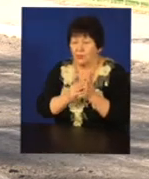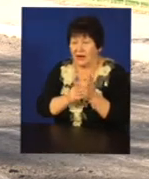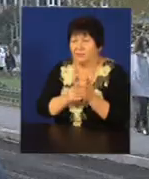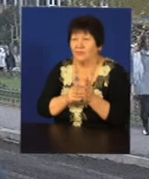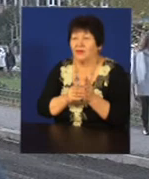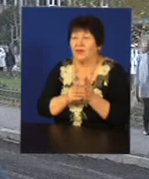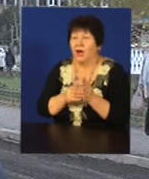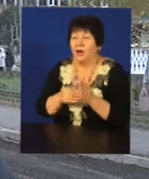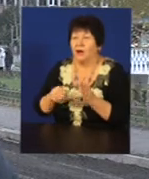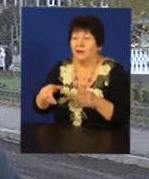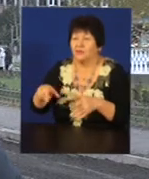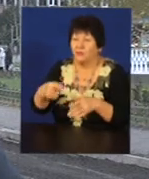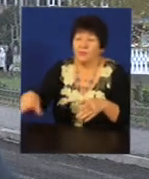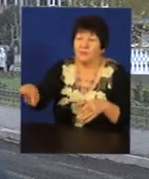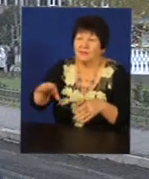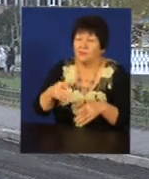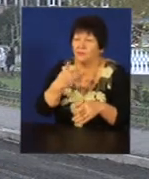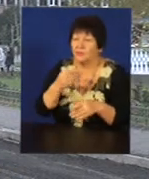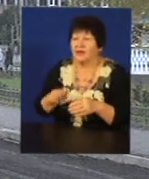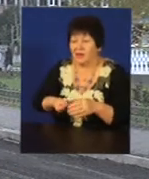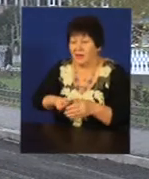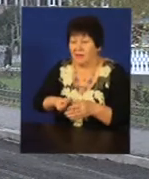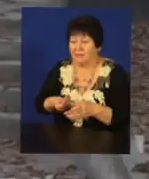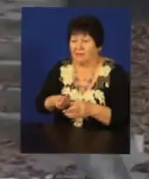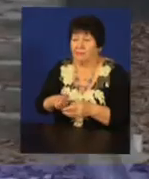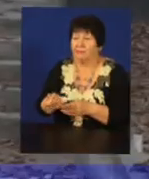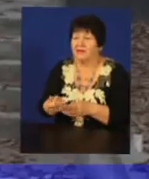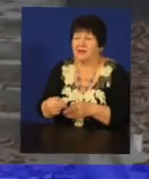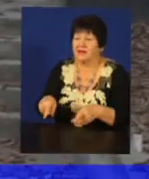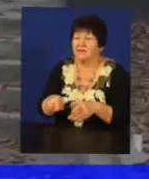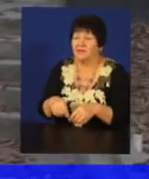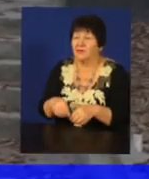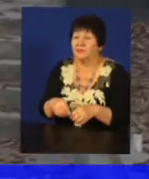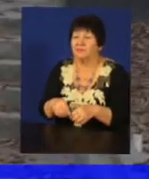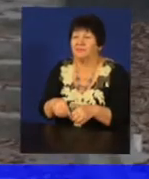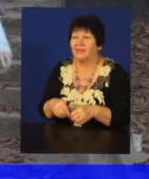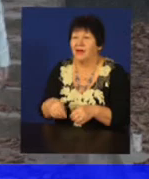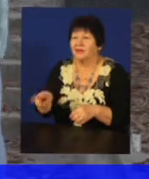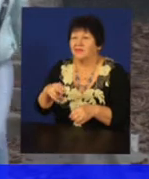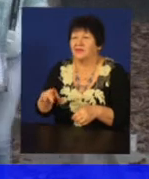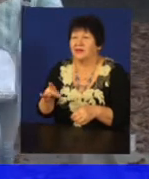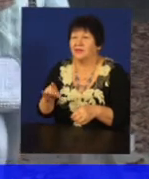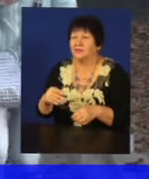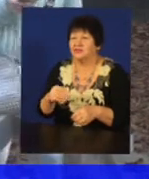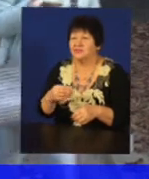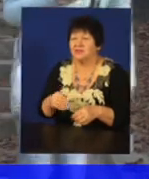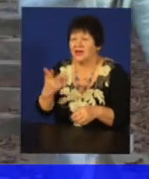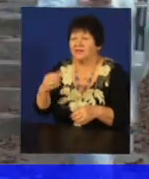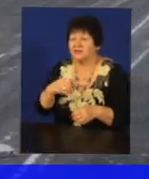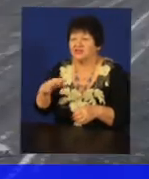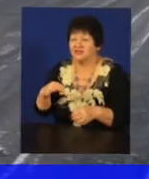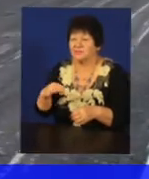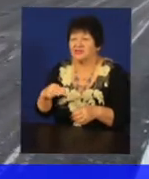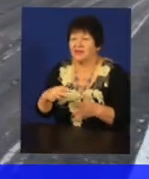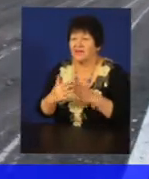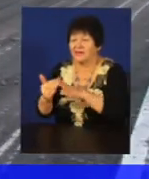gestionează aceste surse financiare. În vizorul primăriei orașului Cimișlia sunt 15 străzi